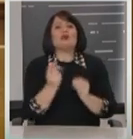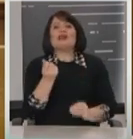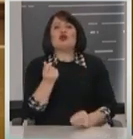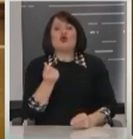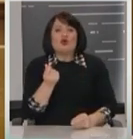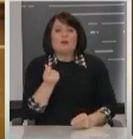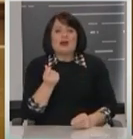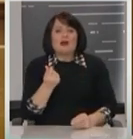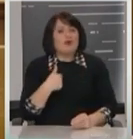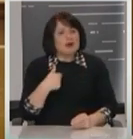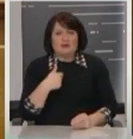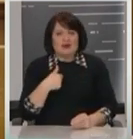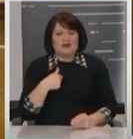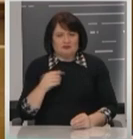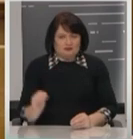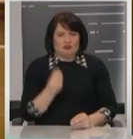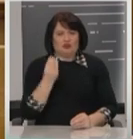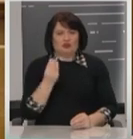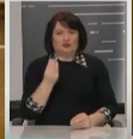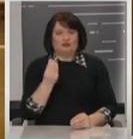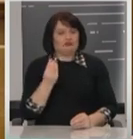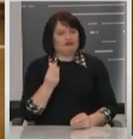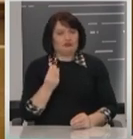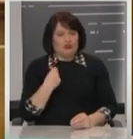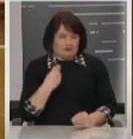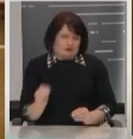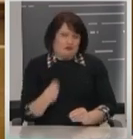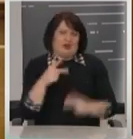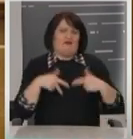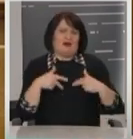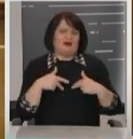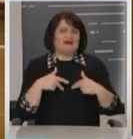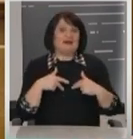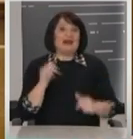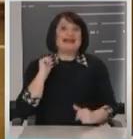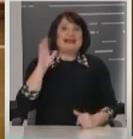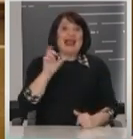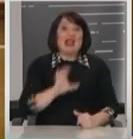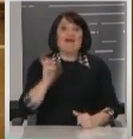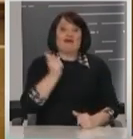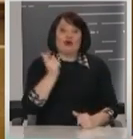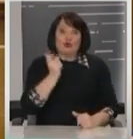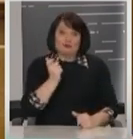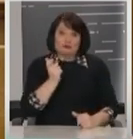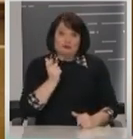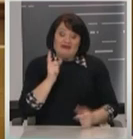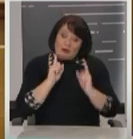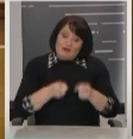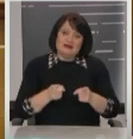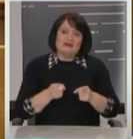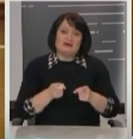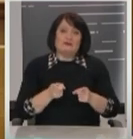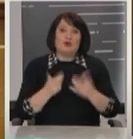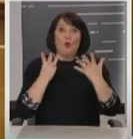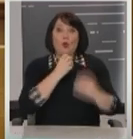τα είχαν οι αιρετοί, τα είχαν οι δανειστές μας. Και μετά από 8 ολόκληρα χρόνια